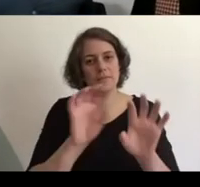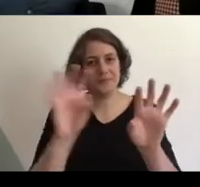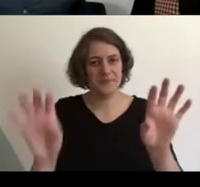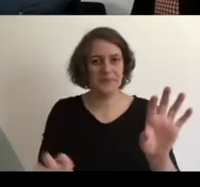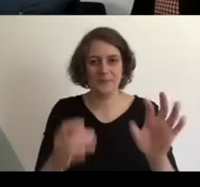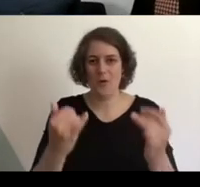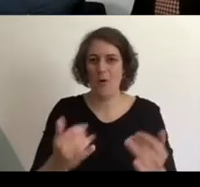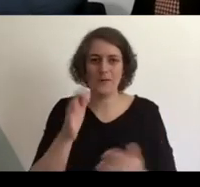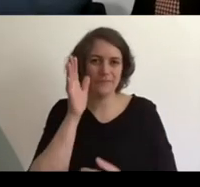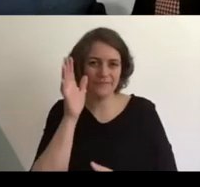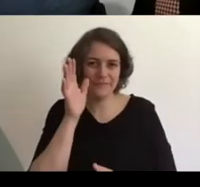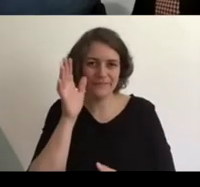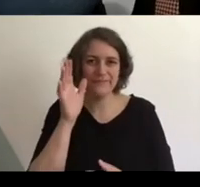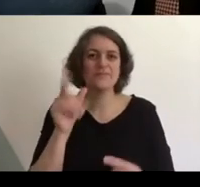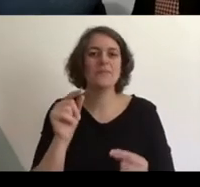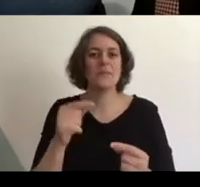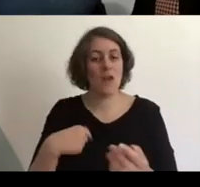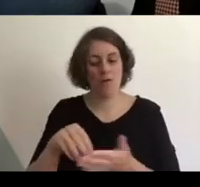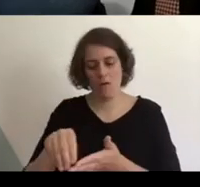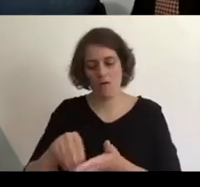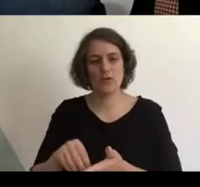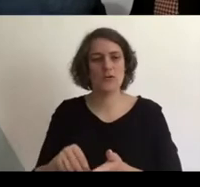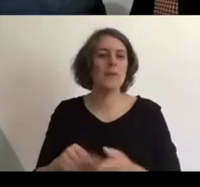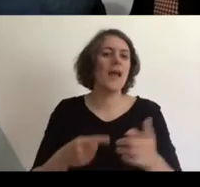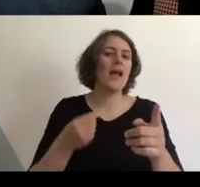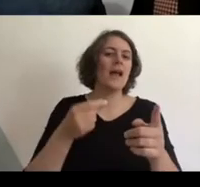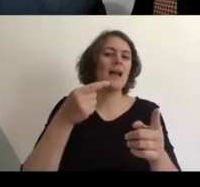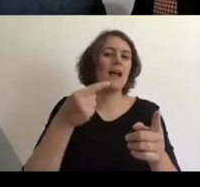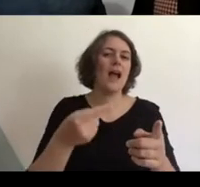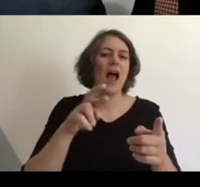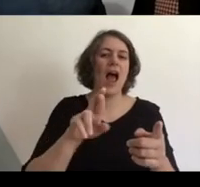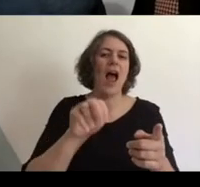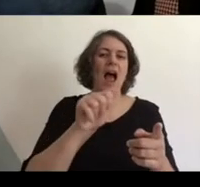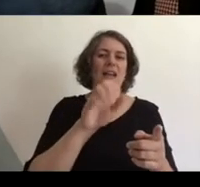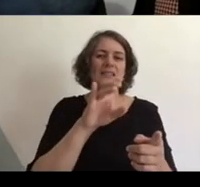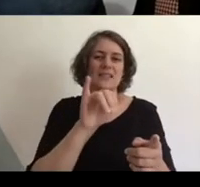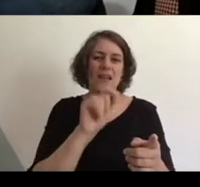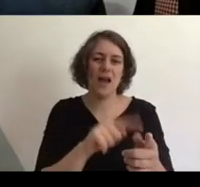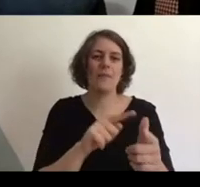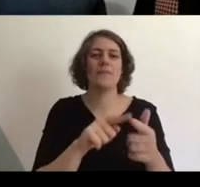weil sowohl Grazia ein bisschen allgemeiner als auch Ina und Erik das angesprochen haben.